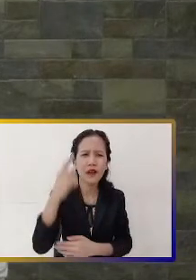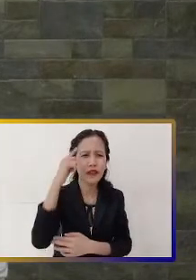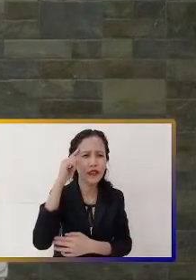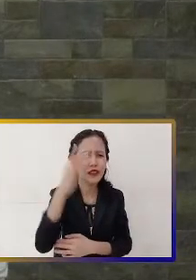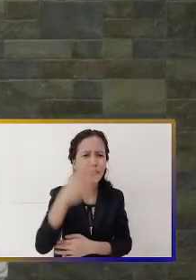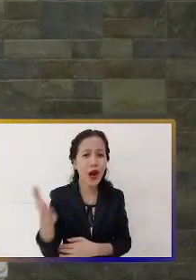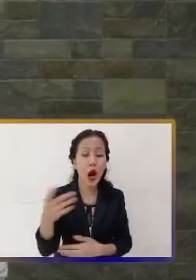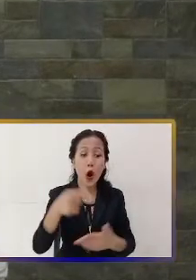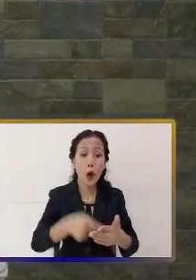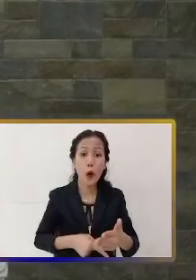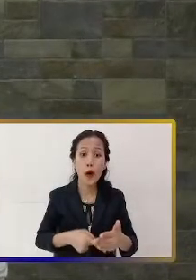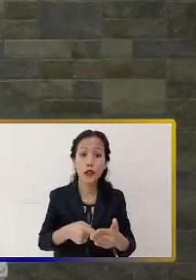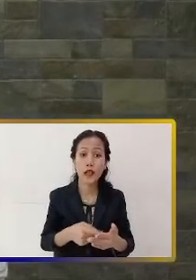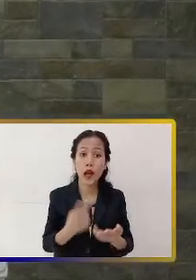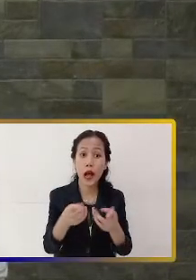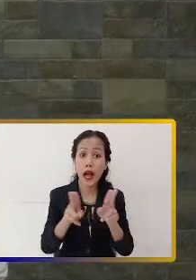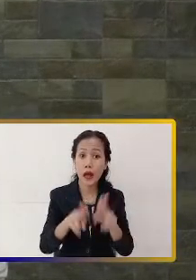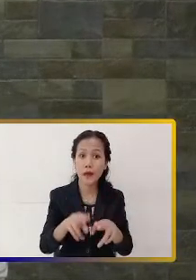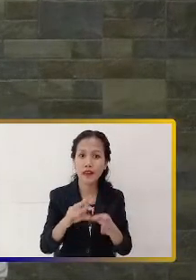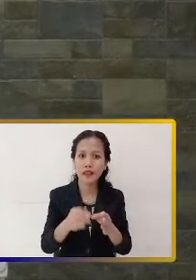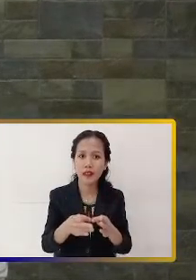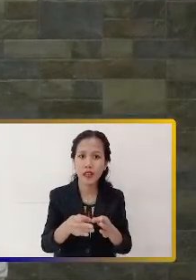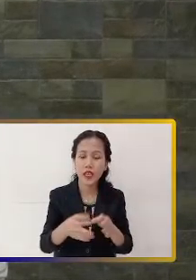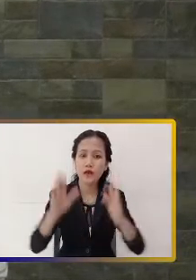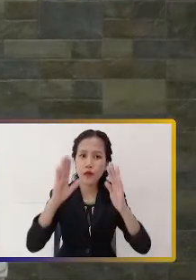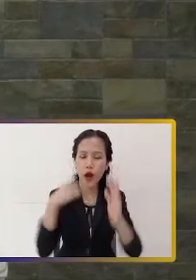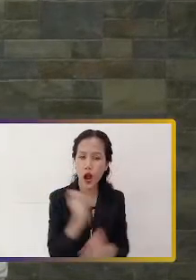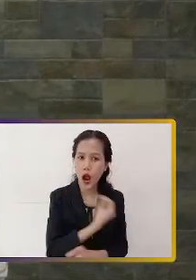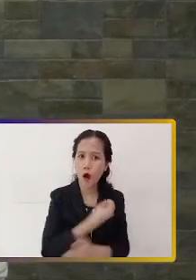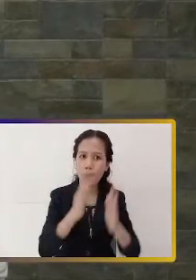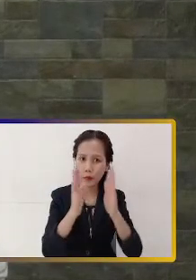mangyayari sa ating panalangin pag nagustuhan ng Panginoon?